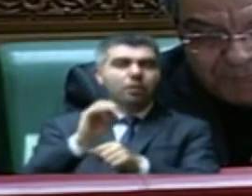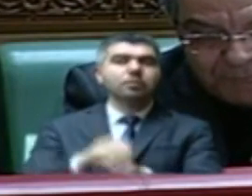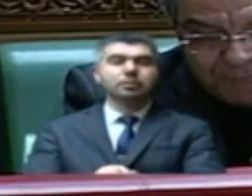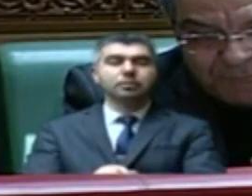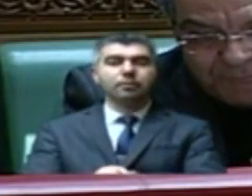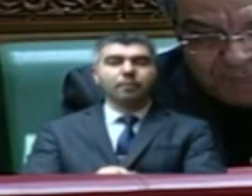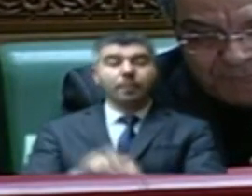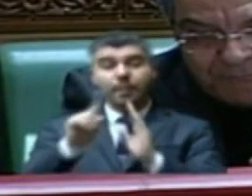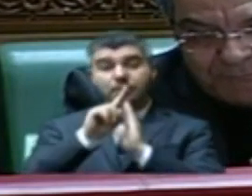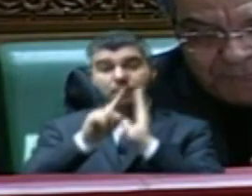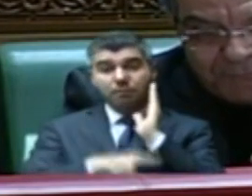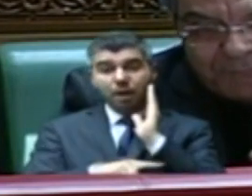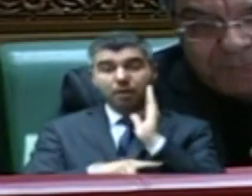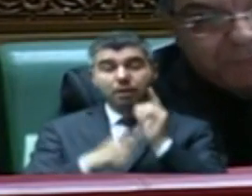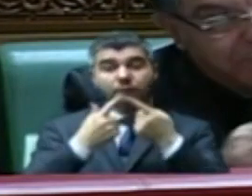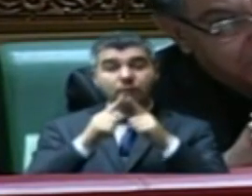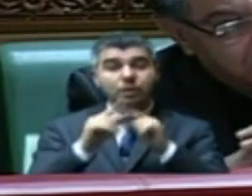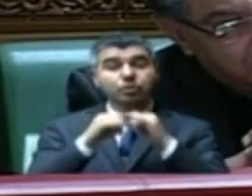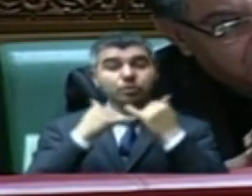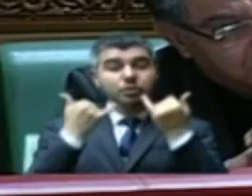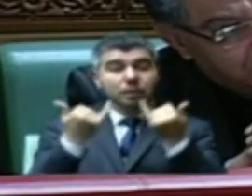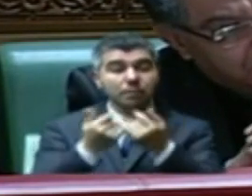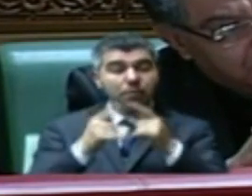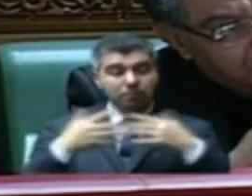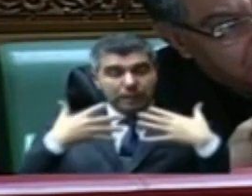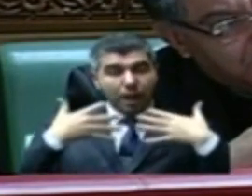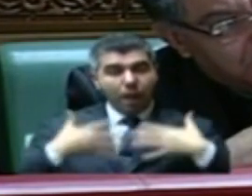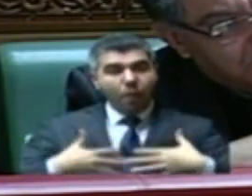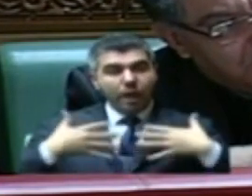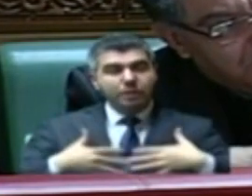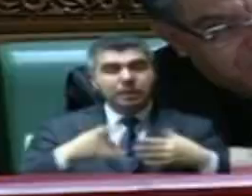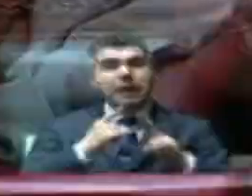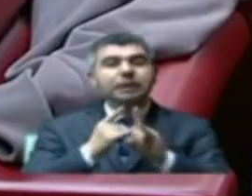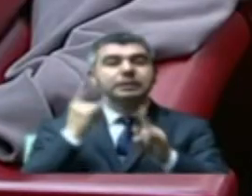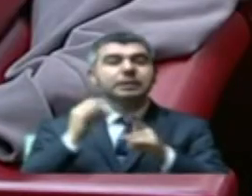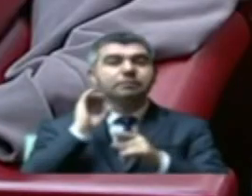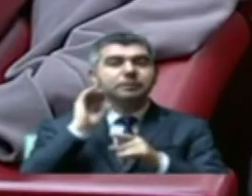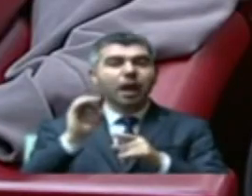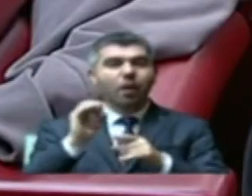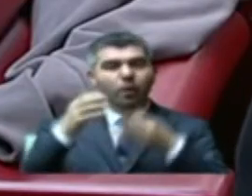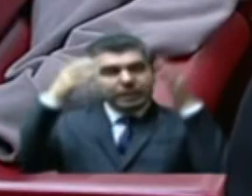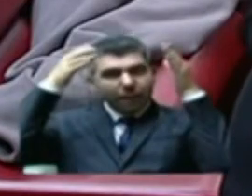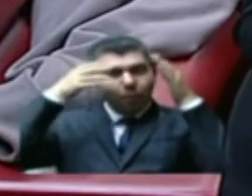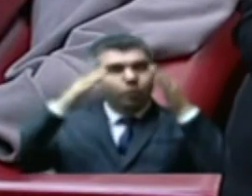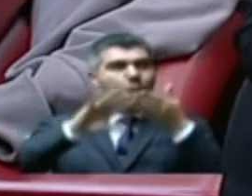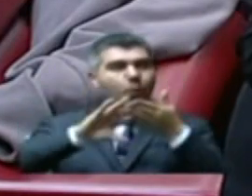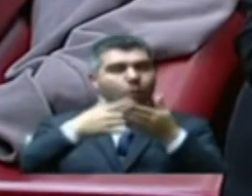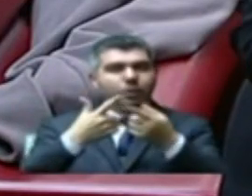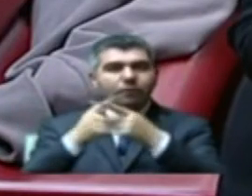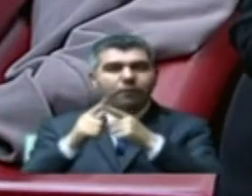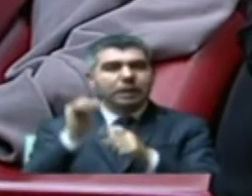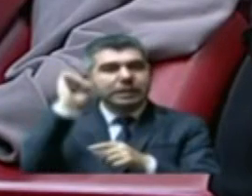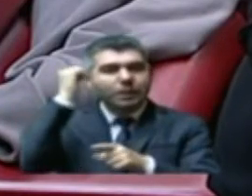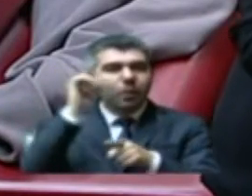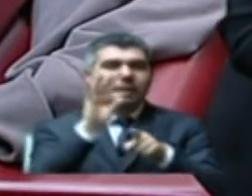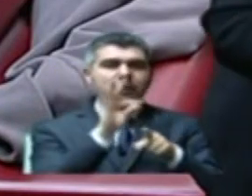في هذا الاسبوع كانت مناظرات، مناظره حول الزيت التقليدي، مناظره حول الاستراتيجيه الجديده للقطاع، مناظره حول التكوين